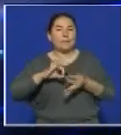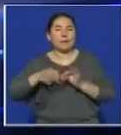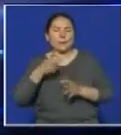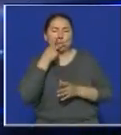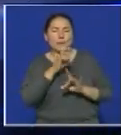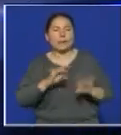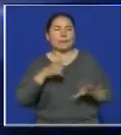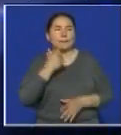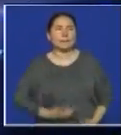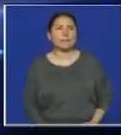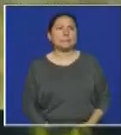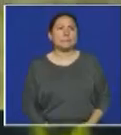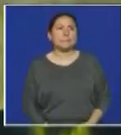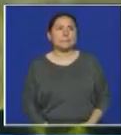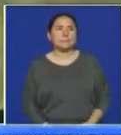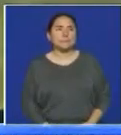бейне материалында.